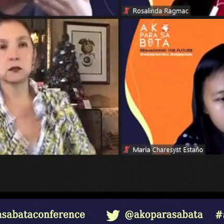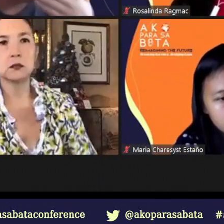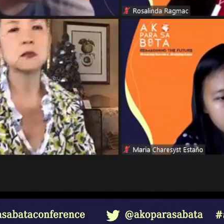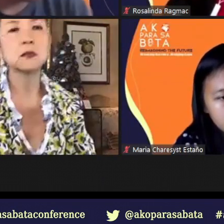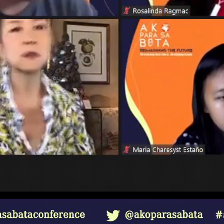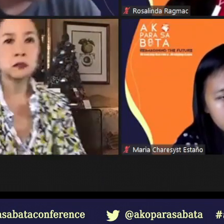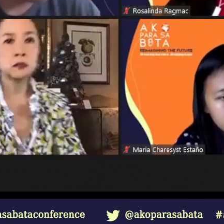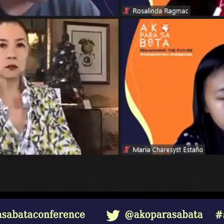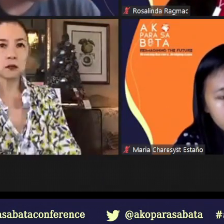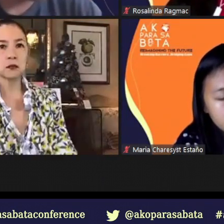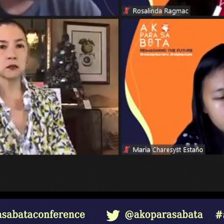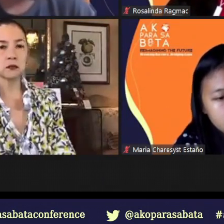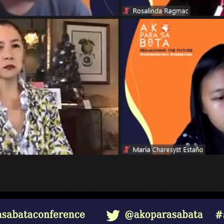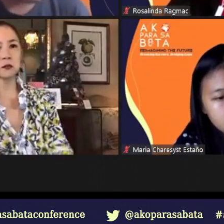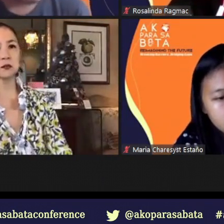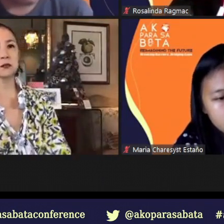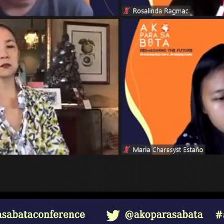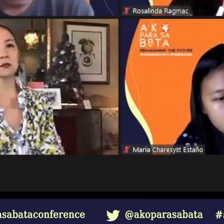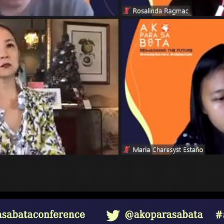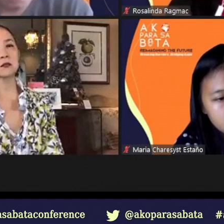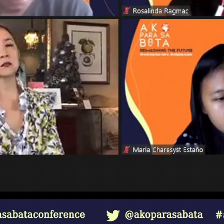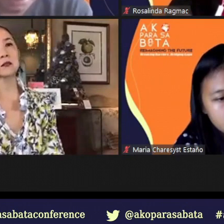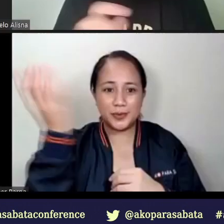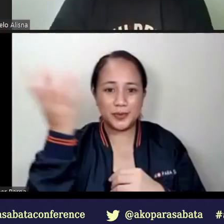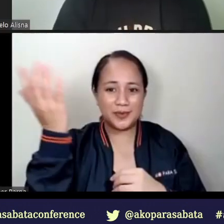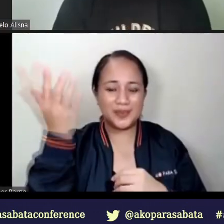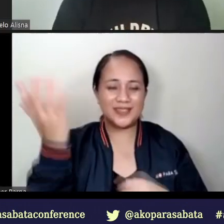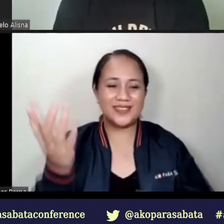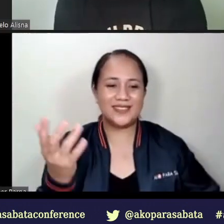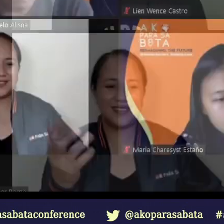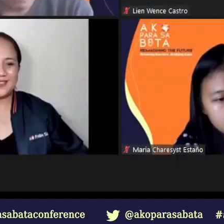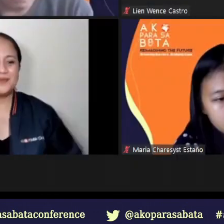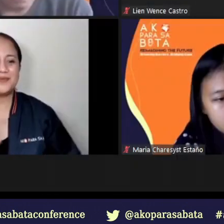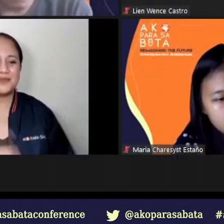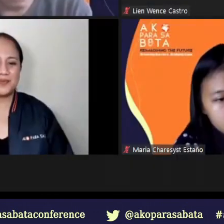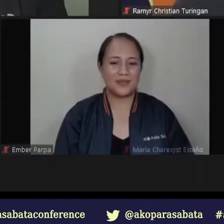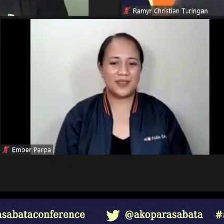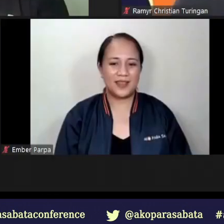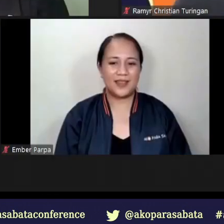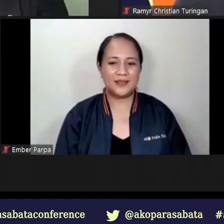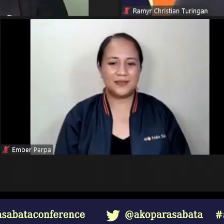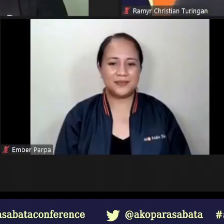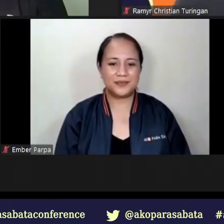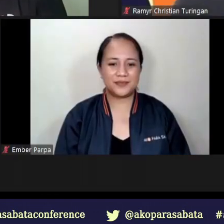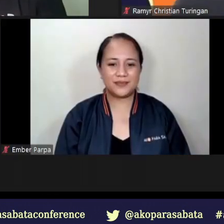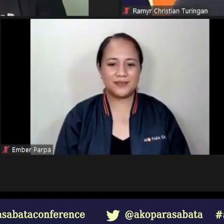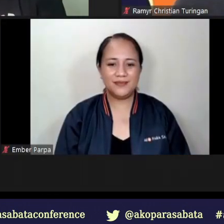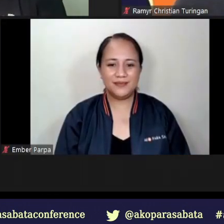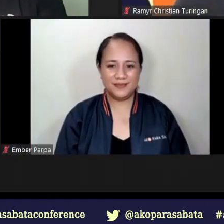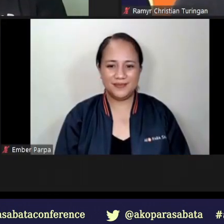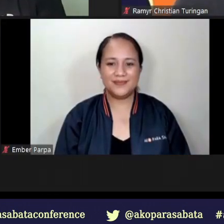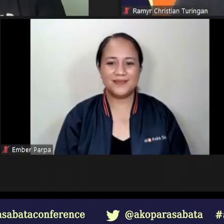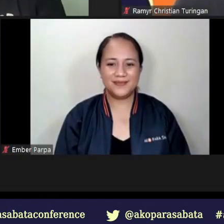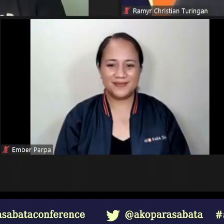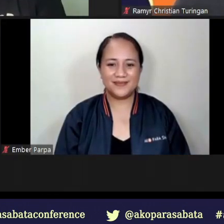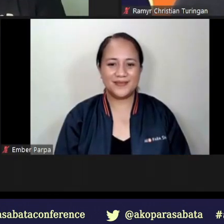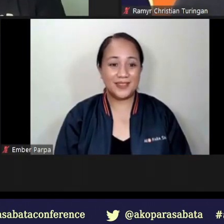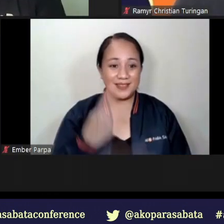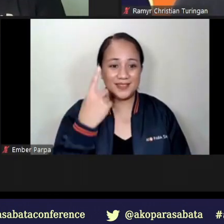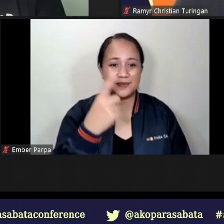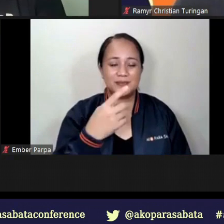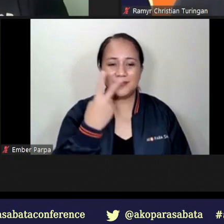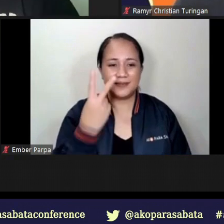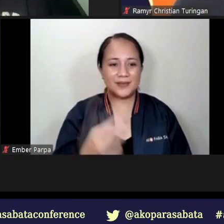Angelo, Wenz, Charisse, James, Ross, Christian, Ramir, and Glyza. Ayan, makiki-unmute lang,